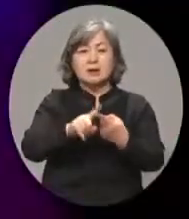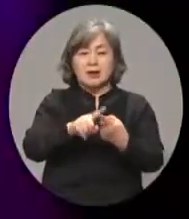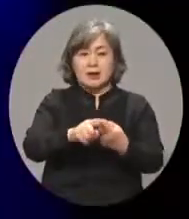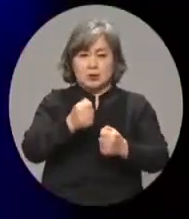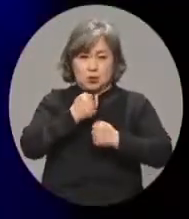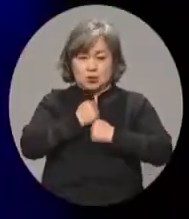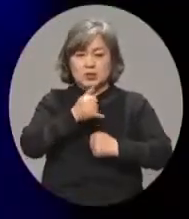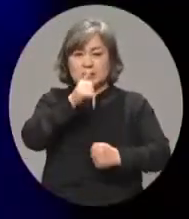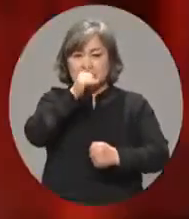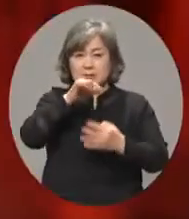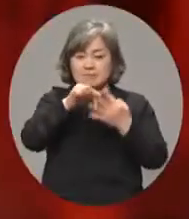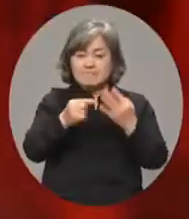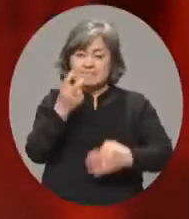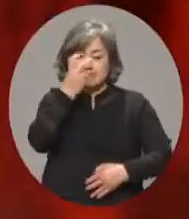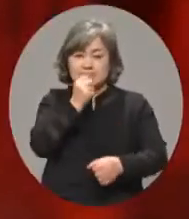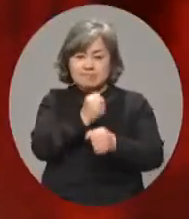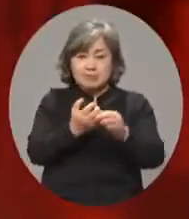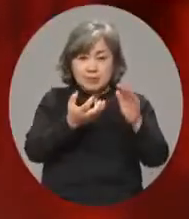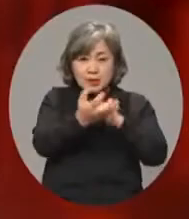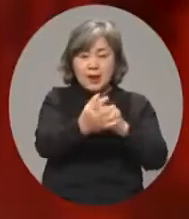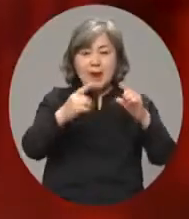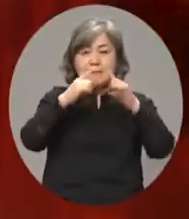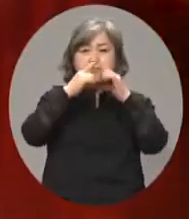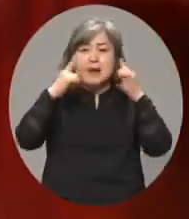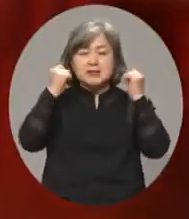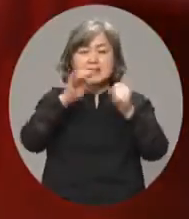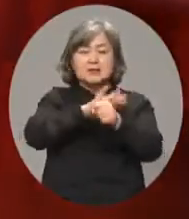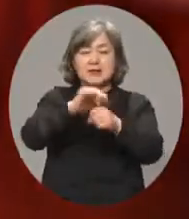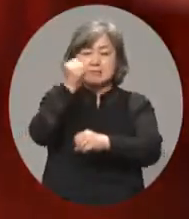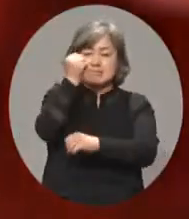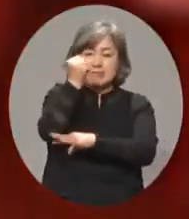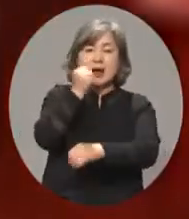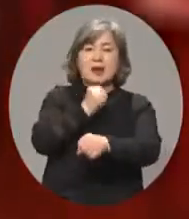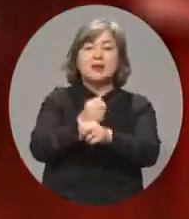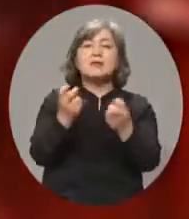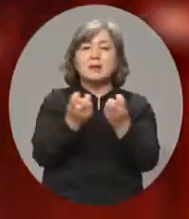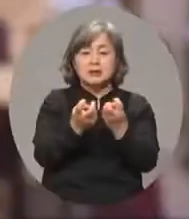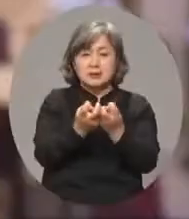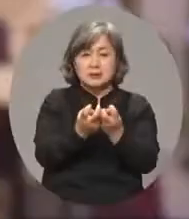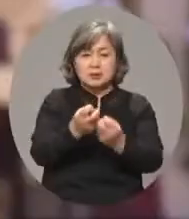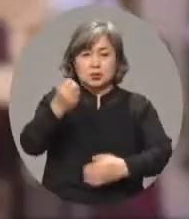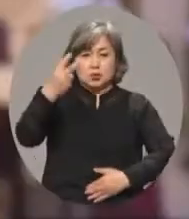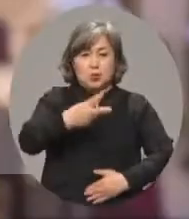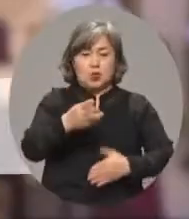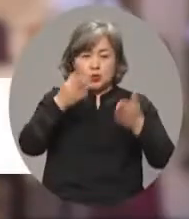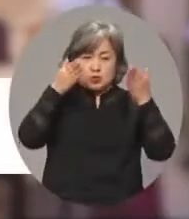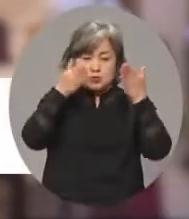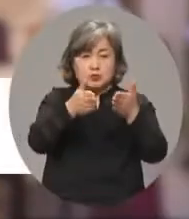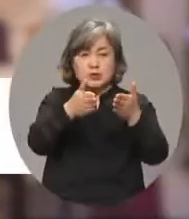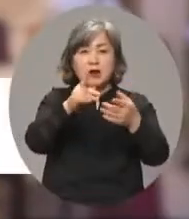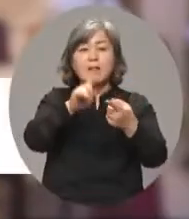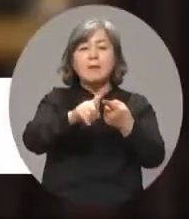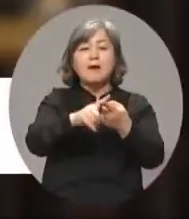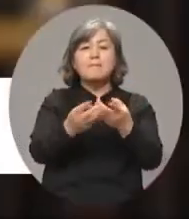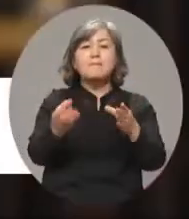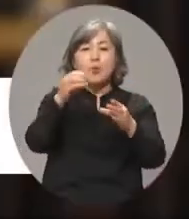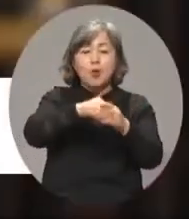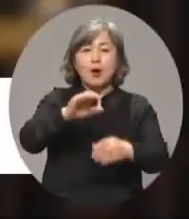이행 실태를 점검해 마스크 착용을 정착시킨다는 방침입니다. 또 중점관리시설에